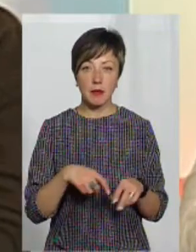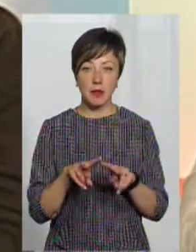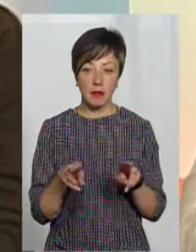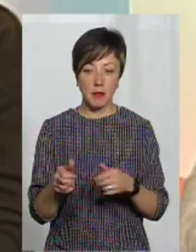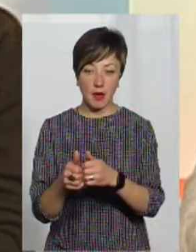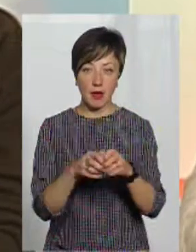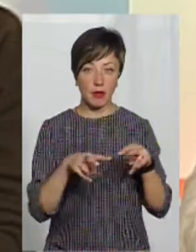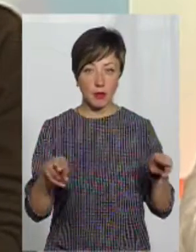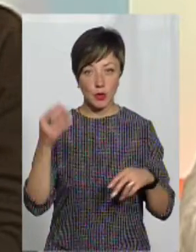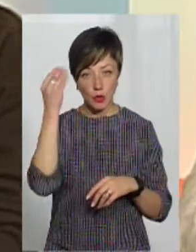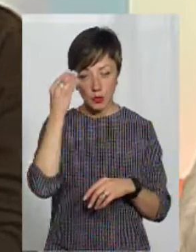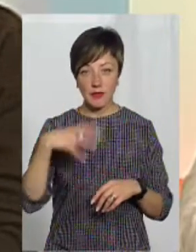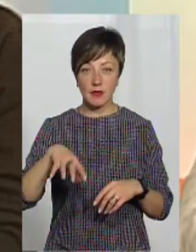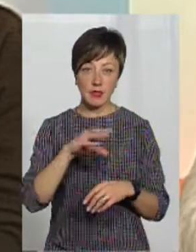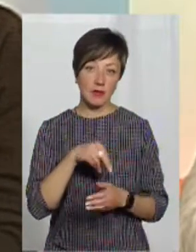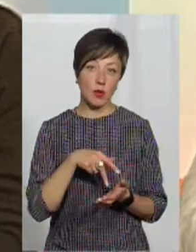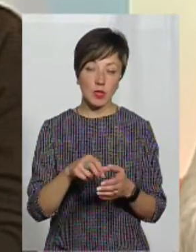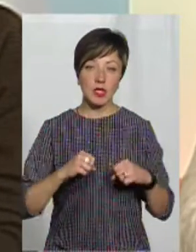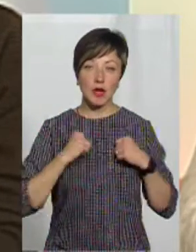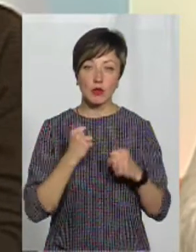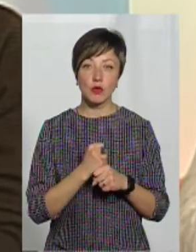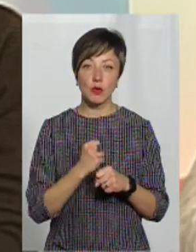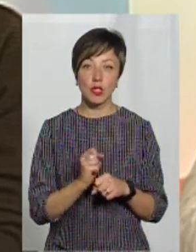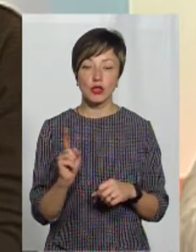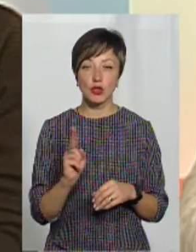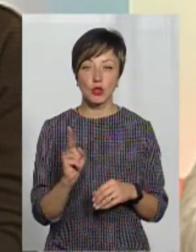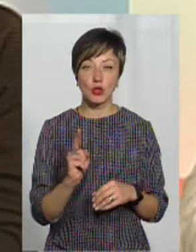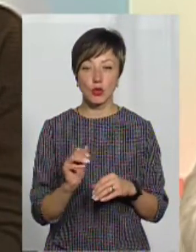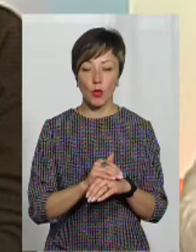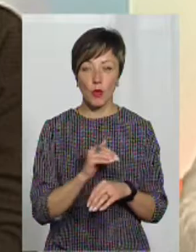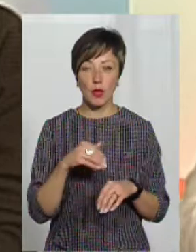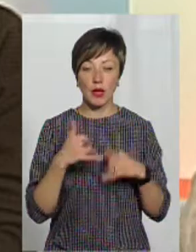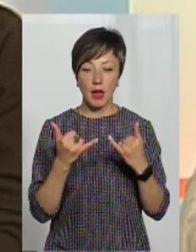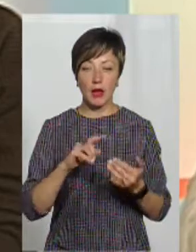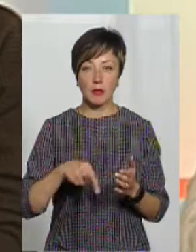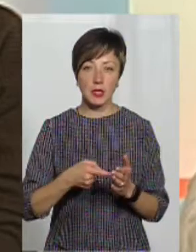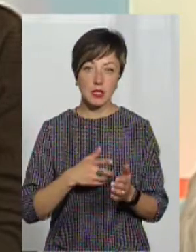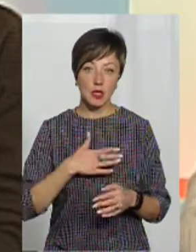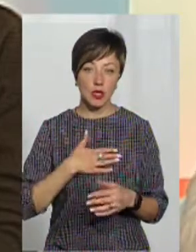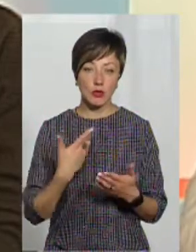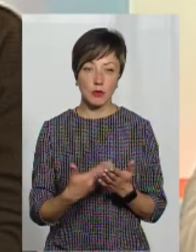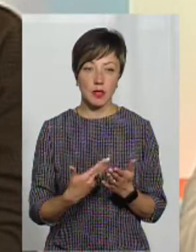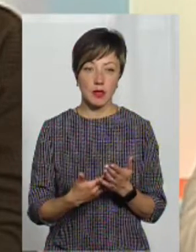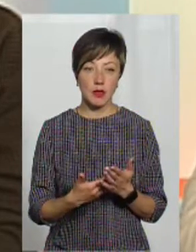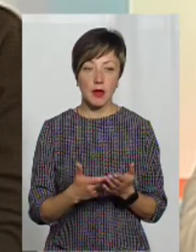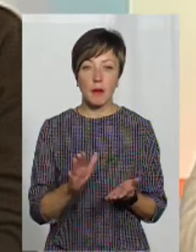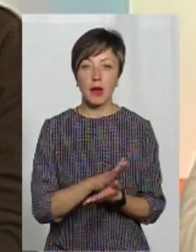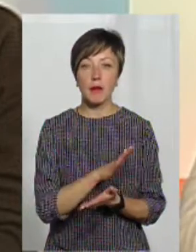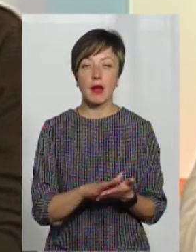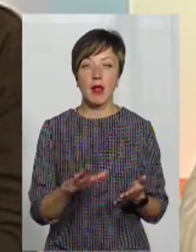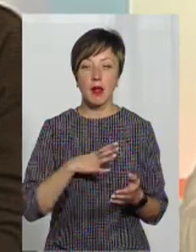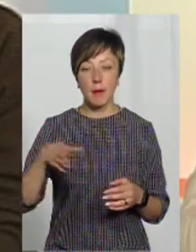коло однодумців, і всі виходять і стараються зробити щось добре для нашого міста. Наприклад, там ми